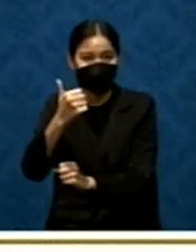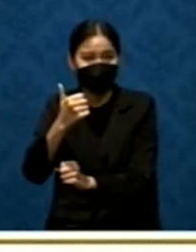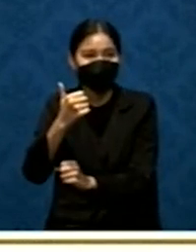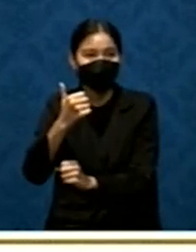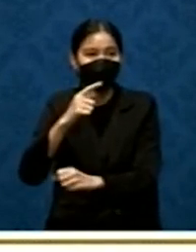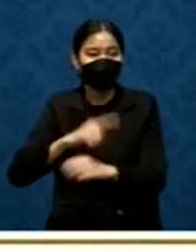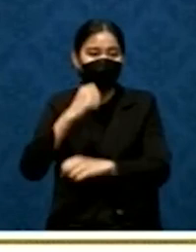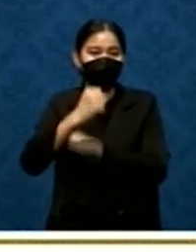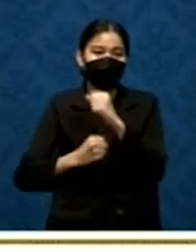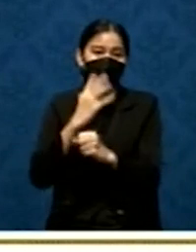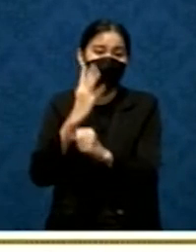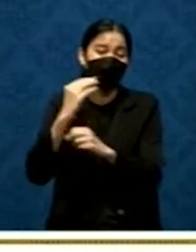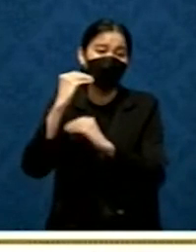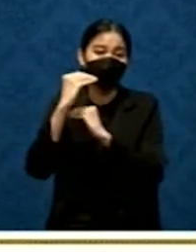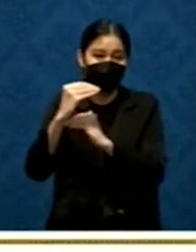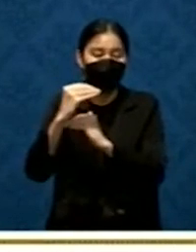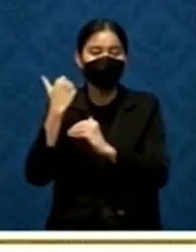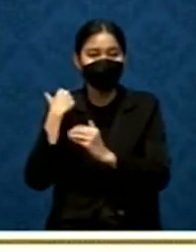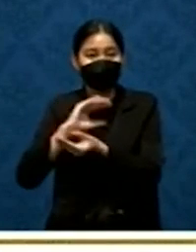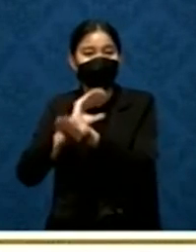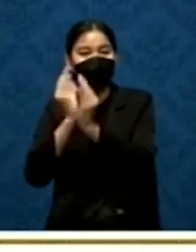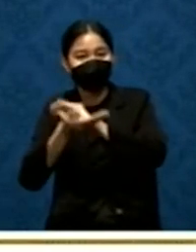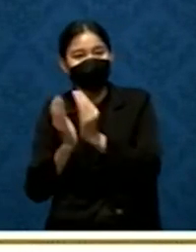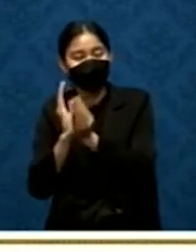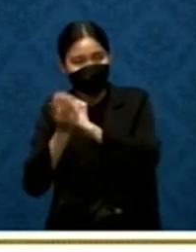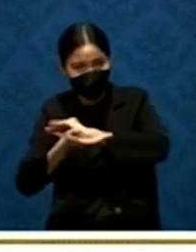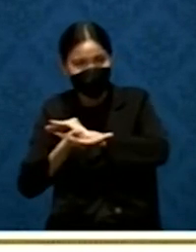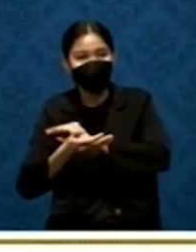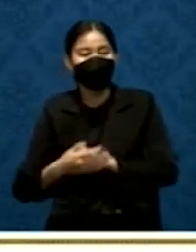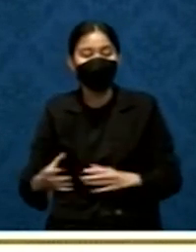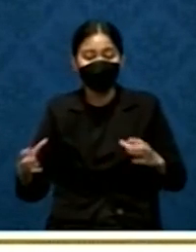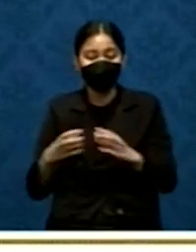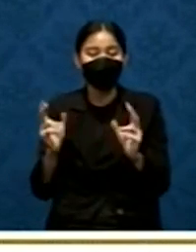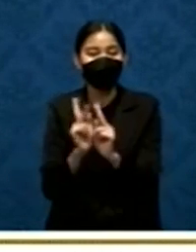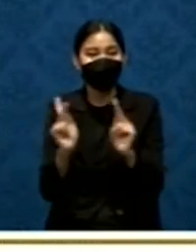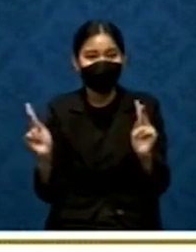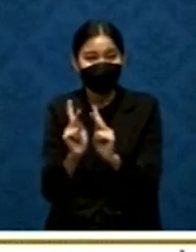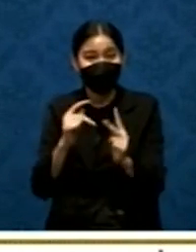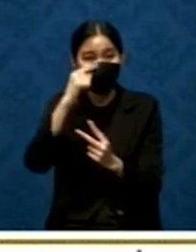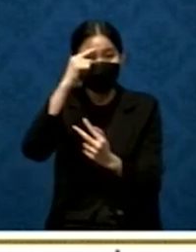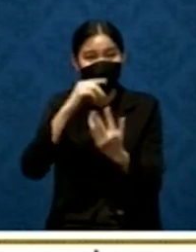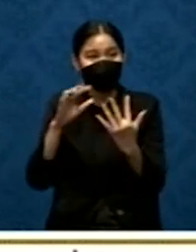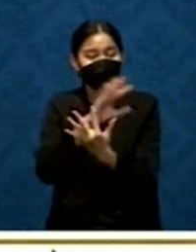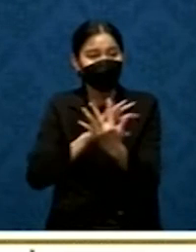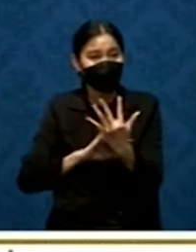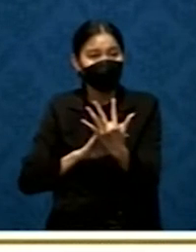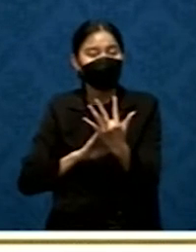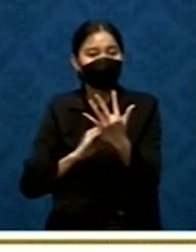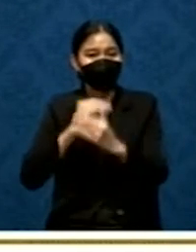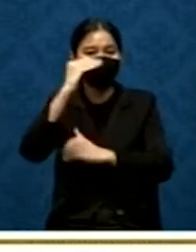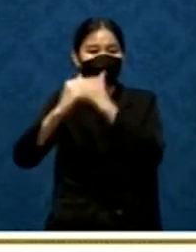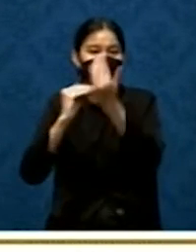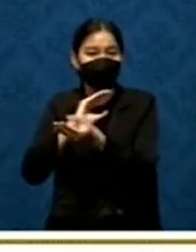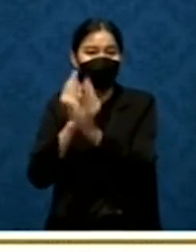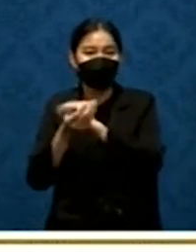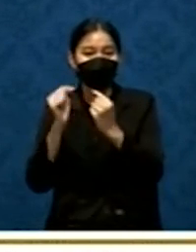ยะเวลา5ปี5ปีก็มีการปรับเปลี่ยนคณะกรรมการปฏิรูปประเทศด้านกระ